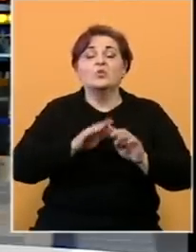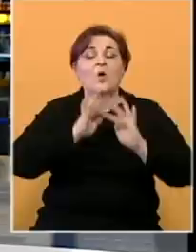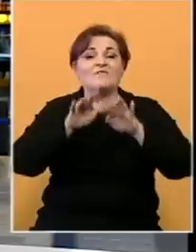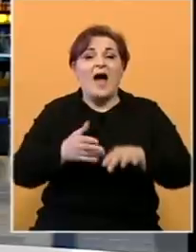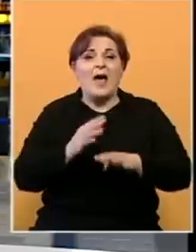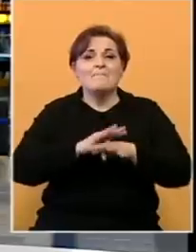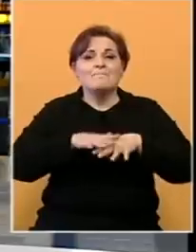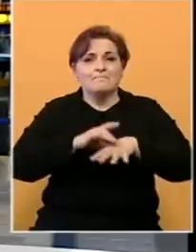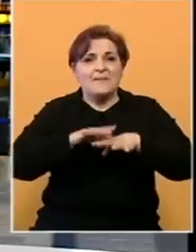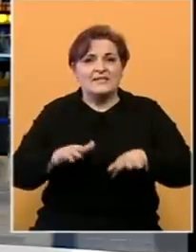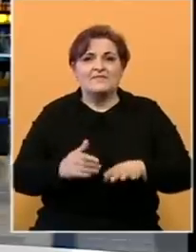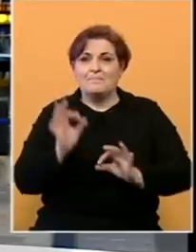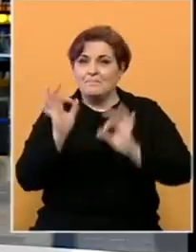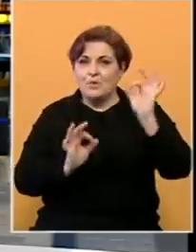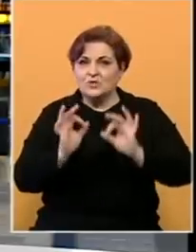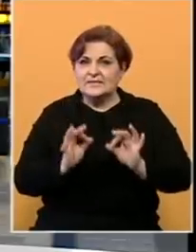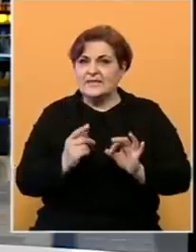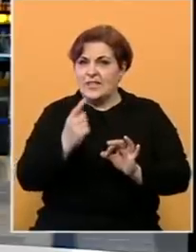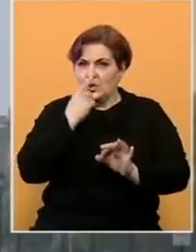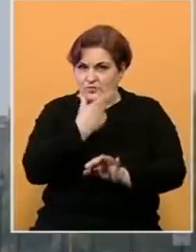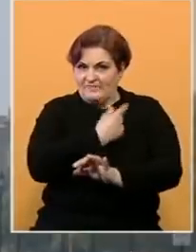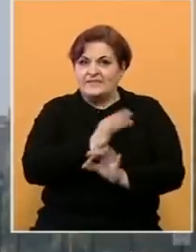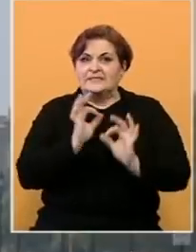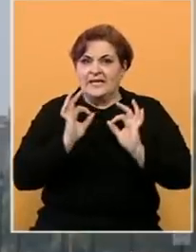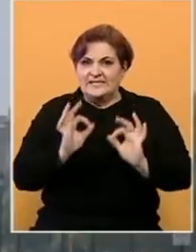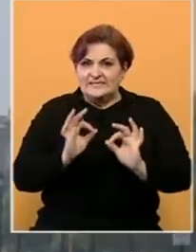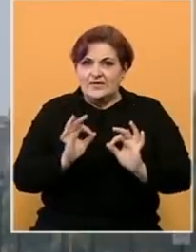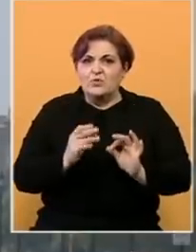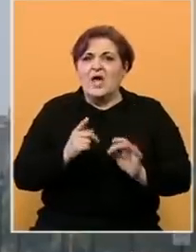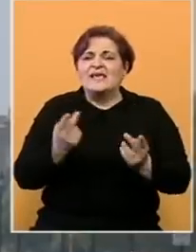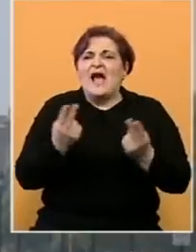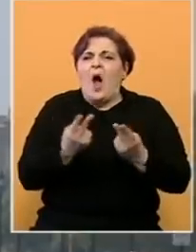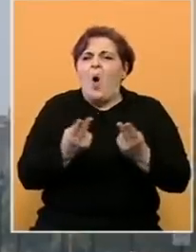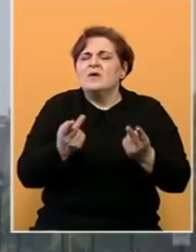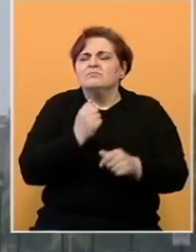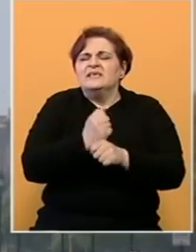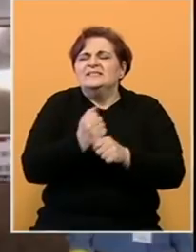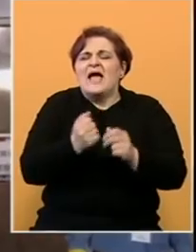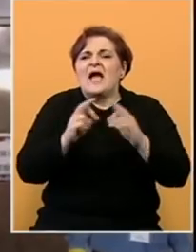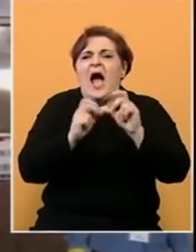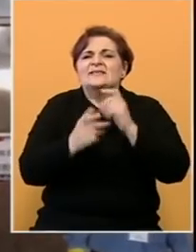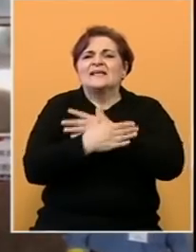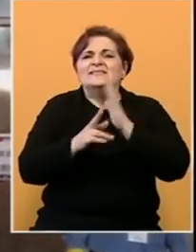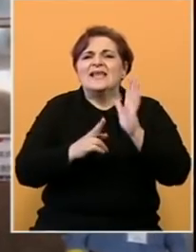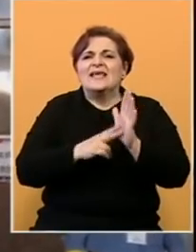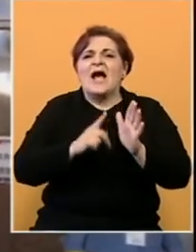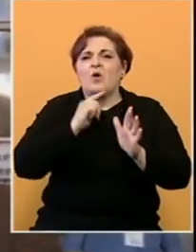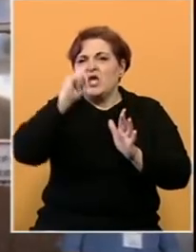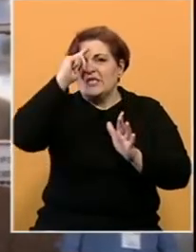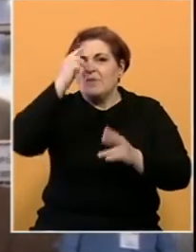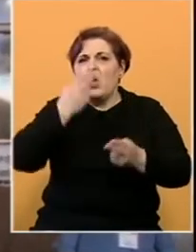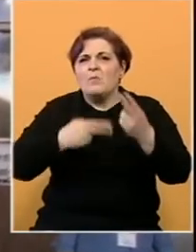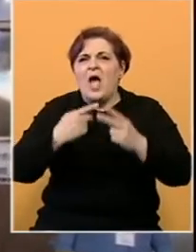pandemije. Procijenjeno je da je Sputnik V siguran i da djeluje slično kao vakcina AstraZeneca koja se u Indiji proizvodi pod